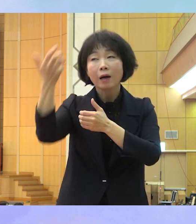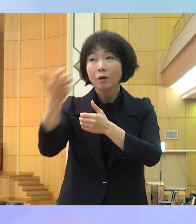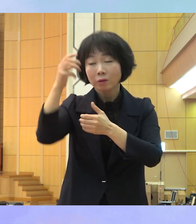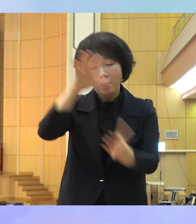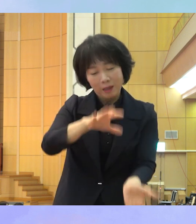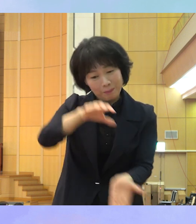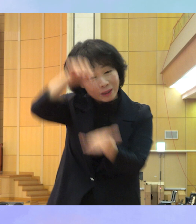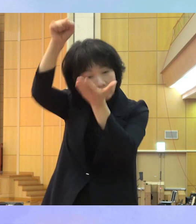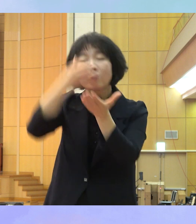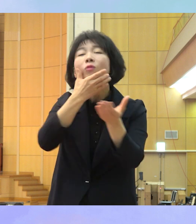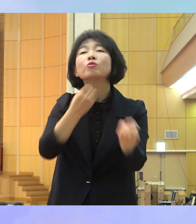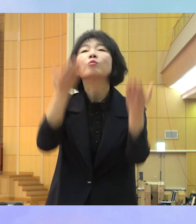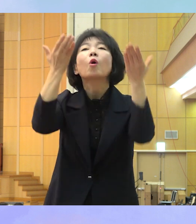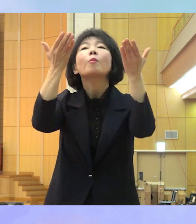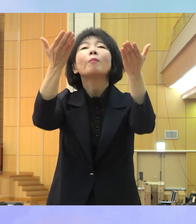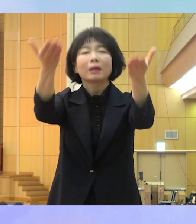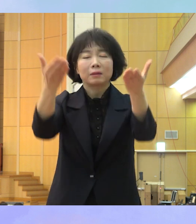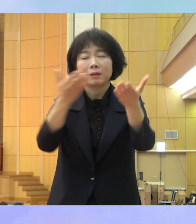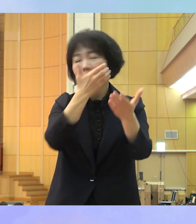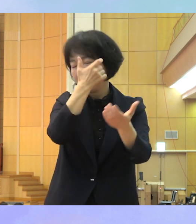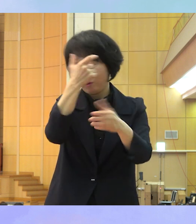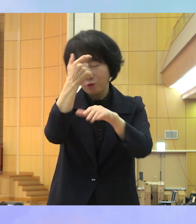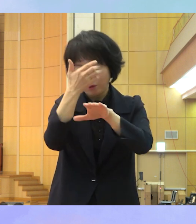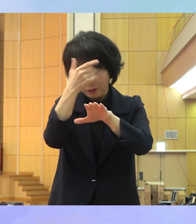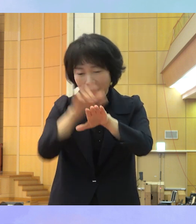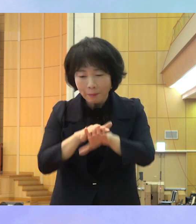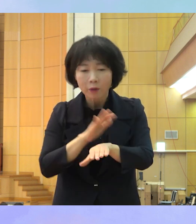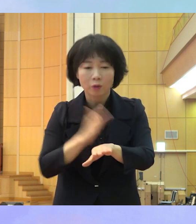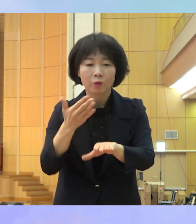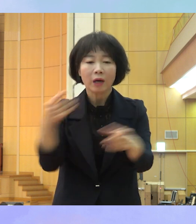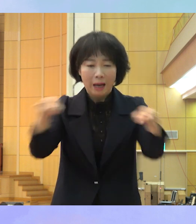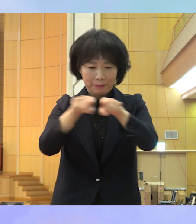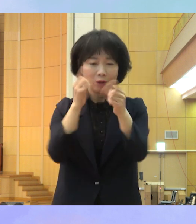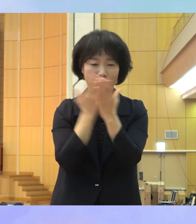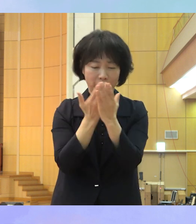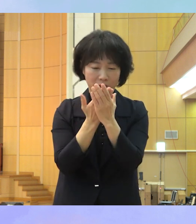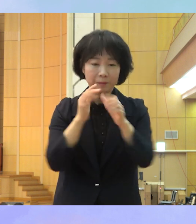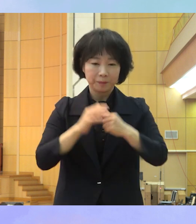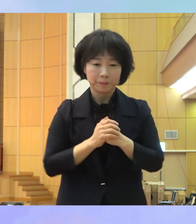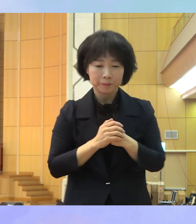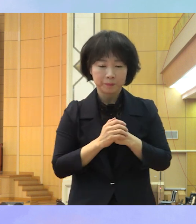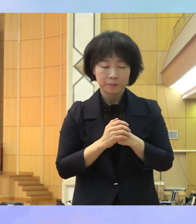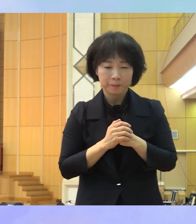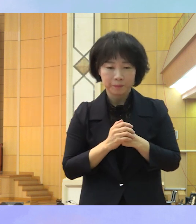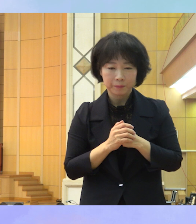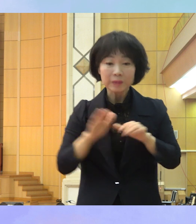예배가 되고 축복받는 예배로 함께하여 주시옵소서. 아버지